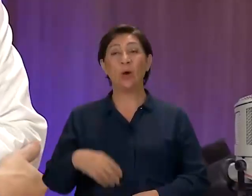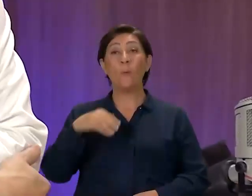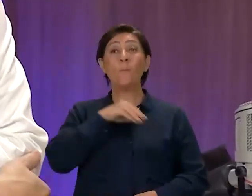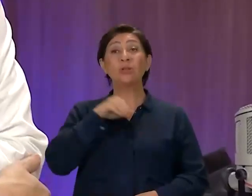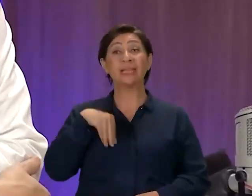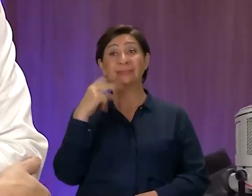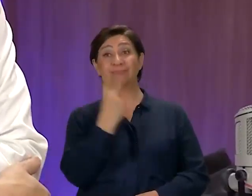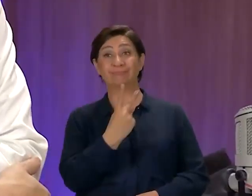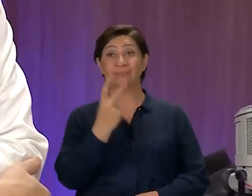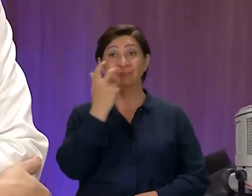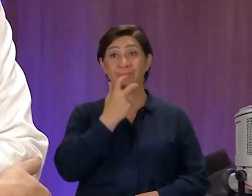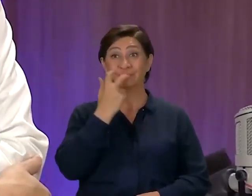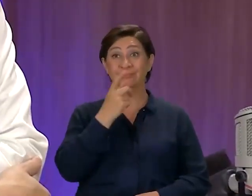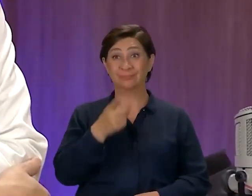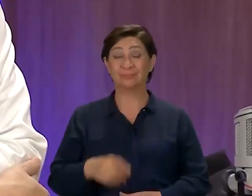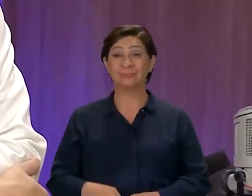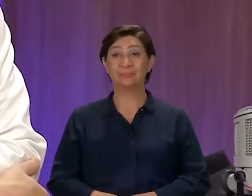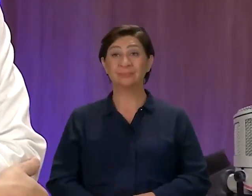Portekizce.